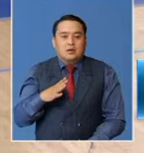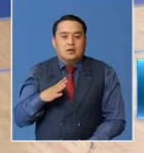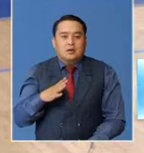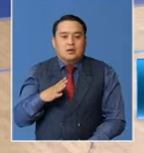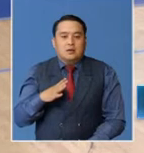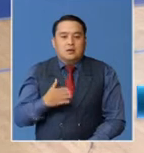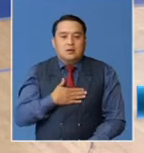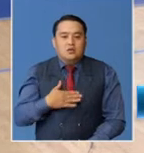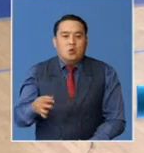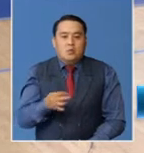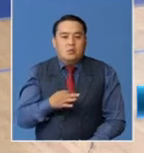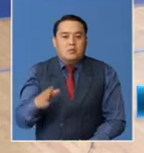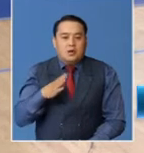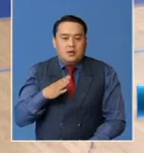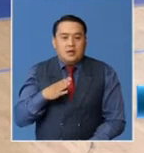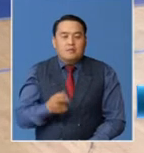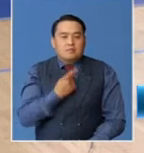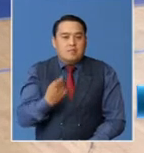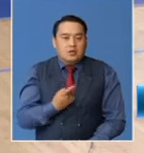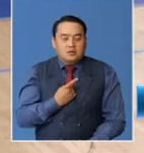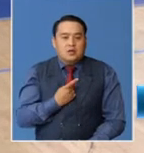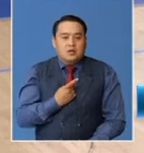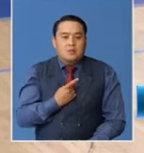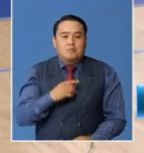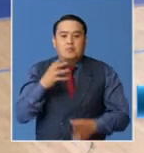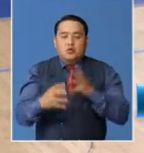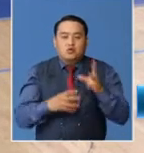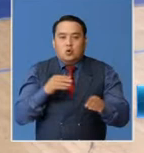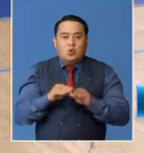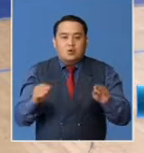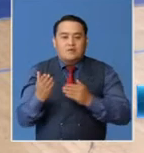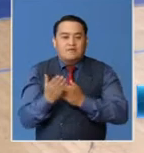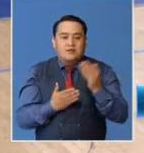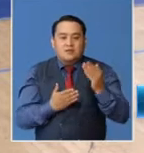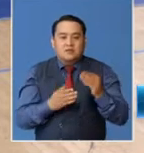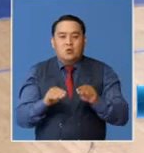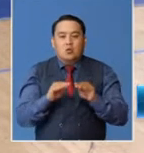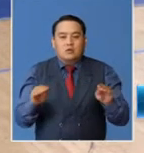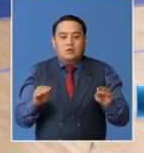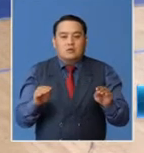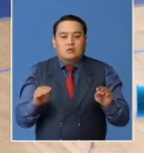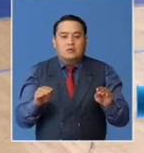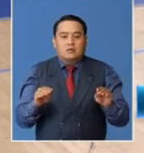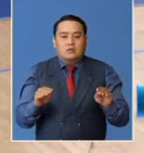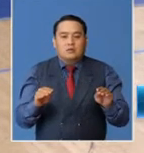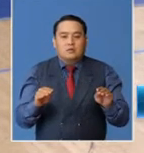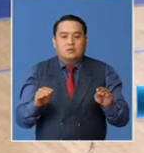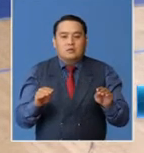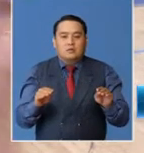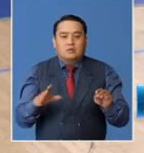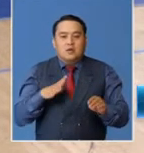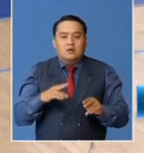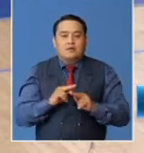чтобы в нашей области были мастера международного класса, высшей категории, да. Уже